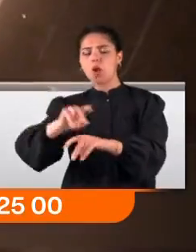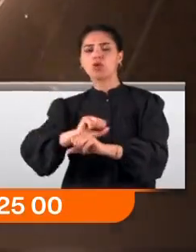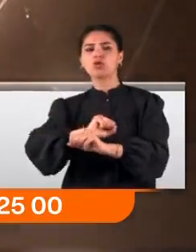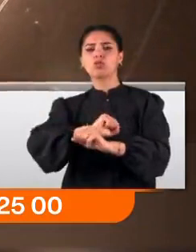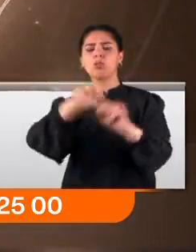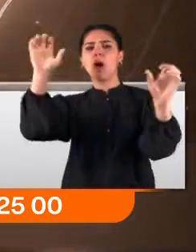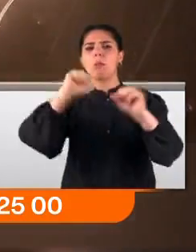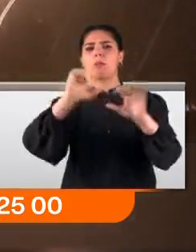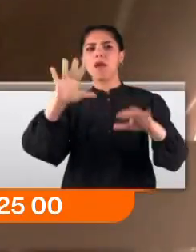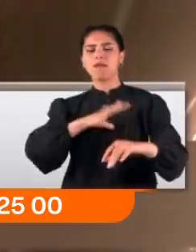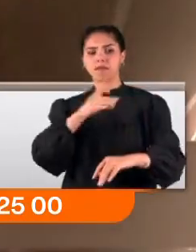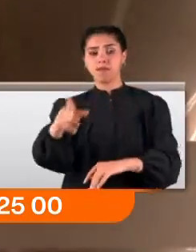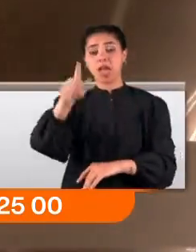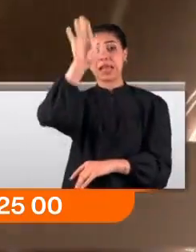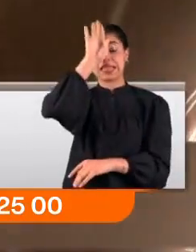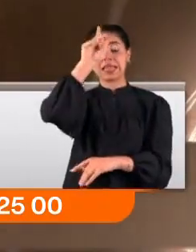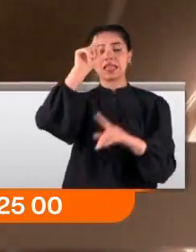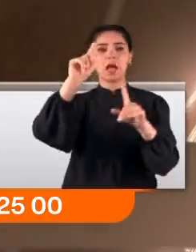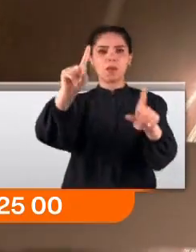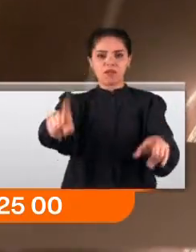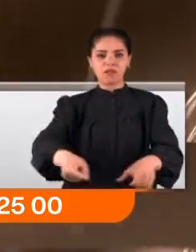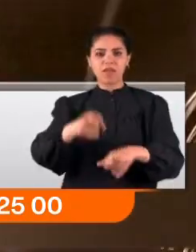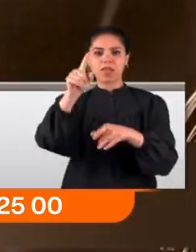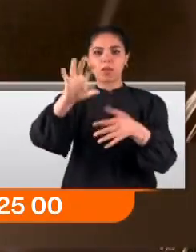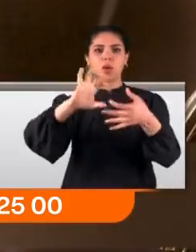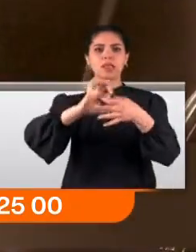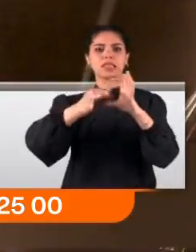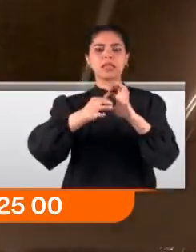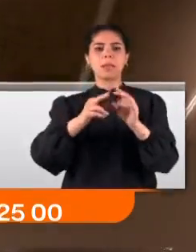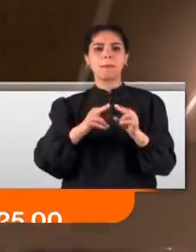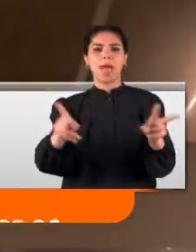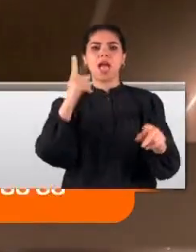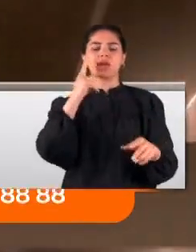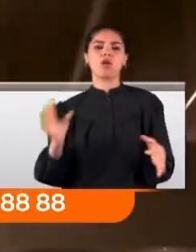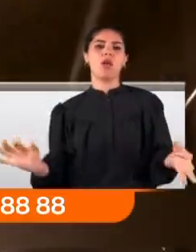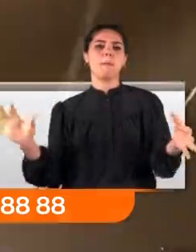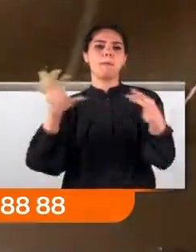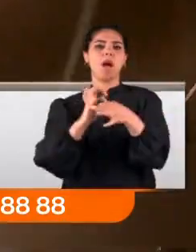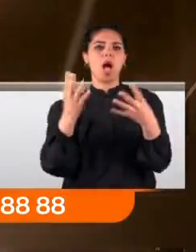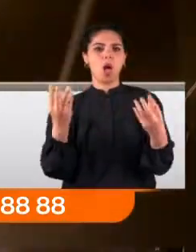canlandı. İstanbul'un fethedildiği an zincirlerin kırılmasıyla özdeşleşti.